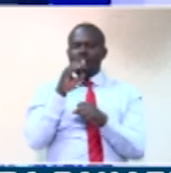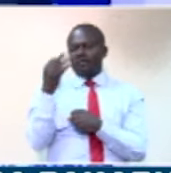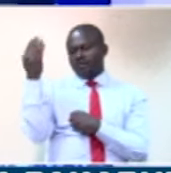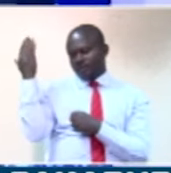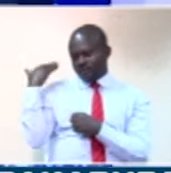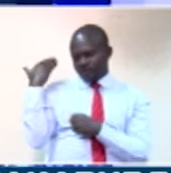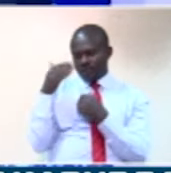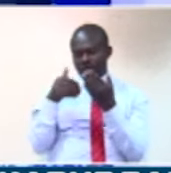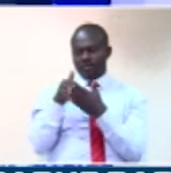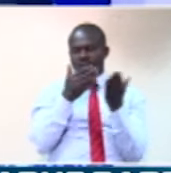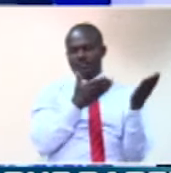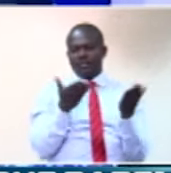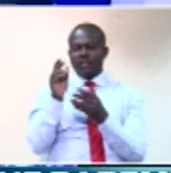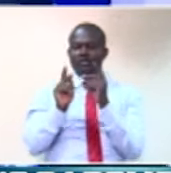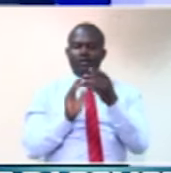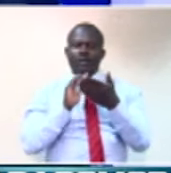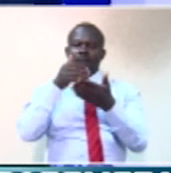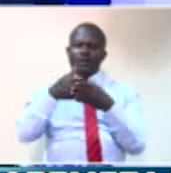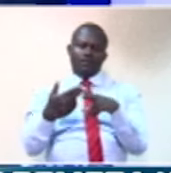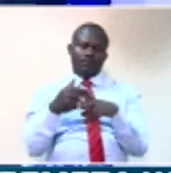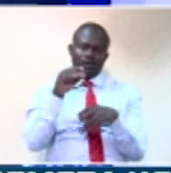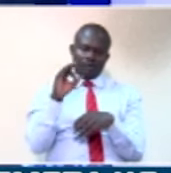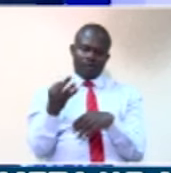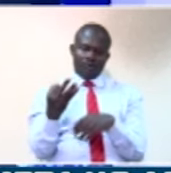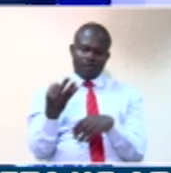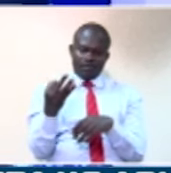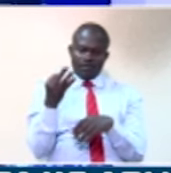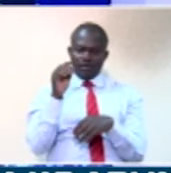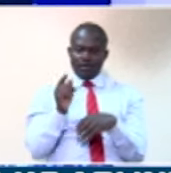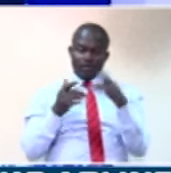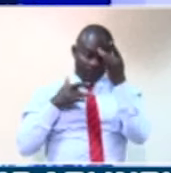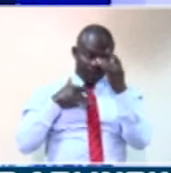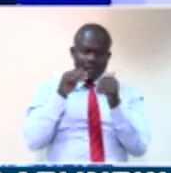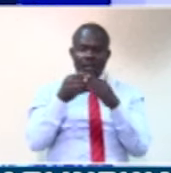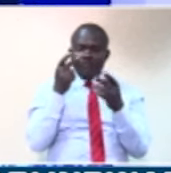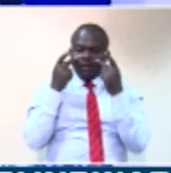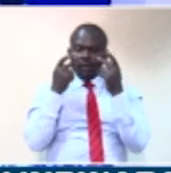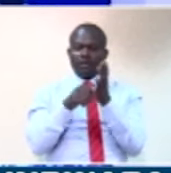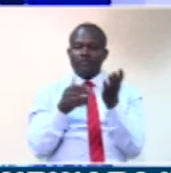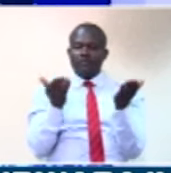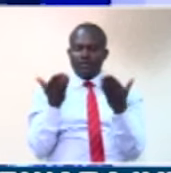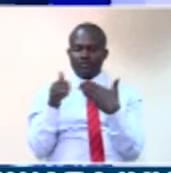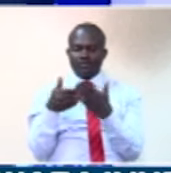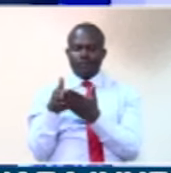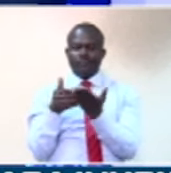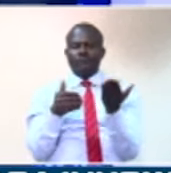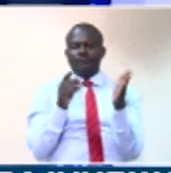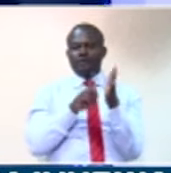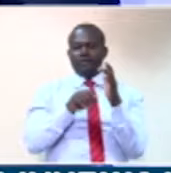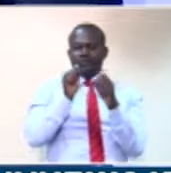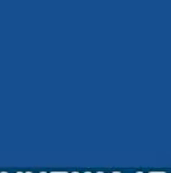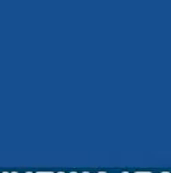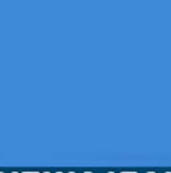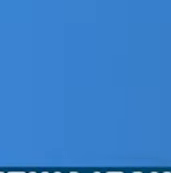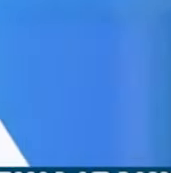ishize byakiriye abantu bagera ku 300,000 bari bayirwaye. Se mubona ikibazo kiriho giterwa n'iki, n'iki cyakorwa ngo